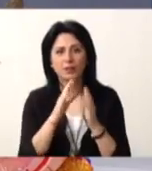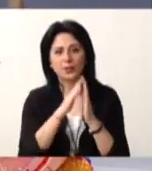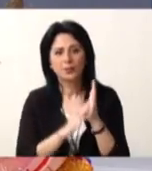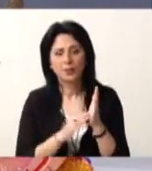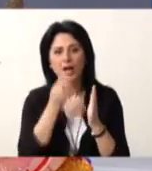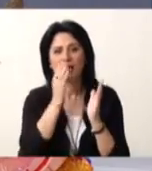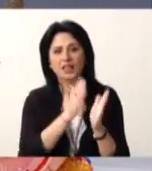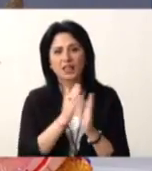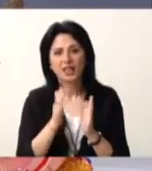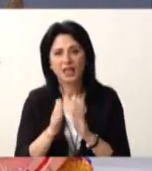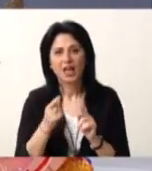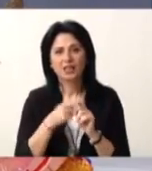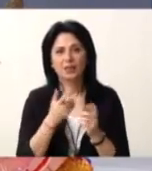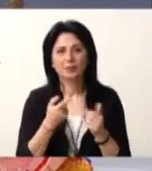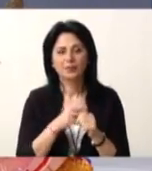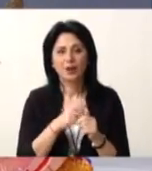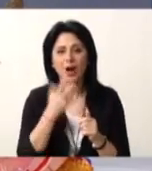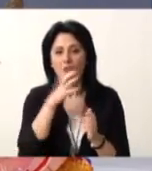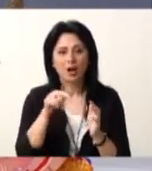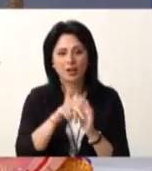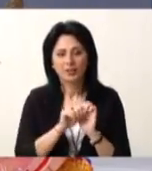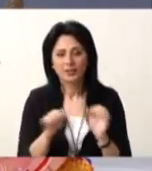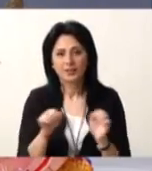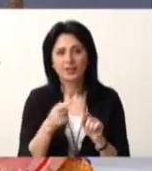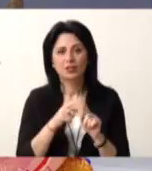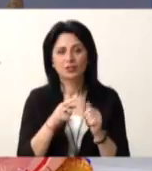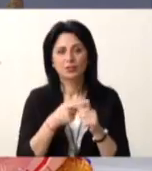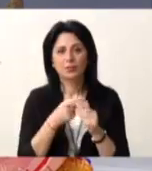დაცვა, თხელის საკვებზე გადასვლა, რომ არ მოხდეს იმ დივერტიკულის